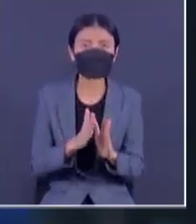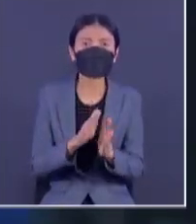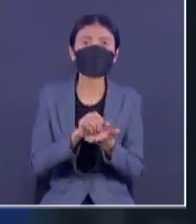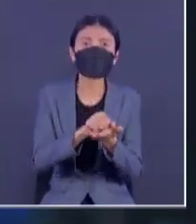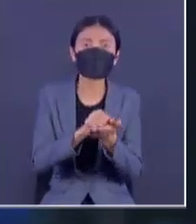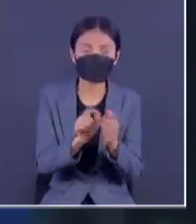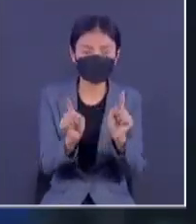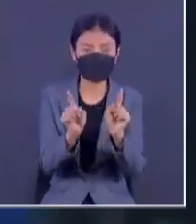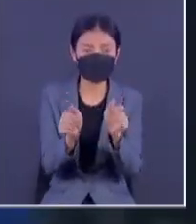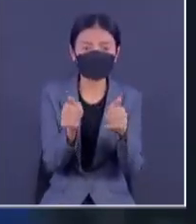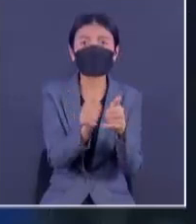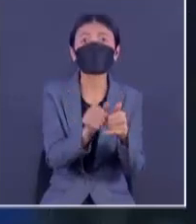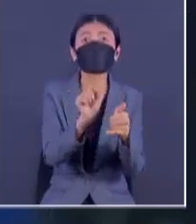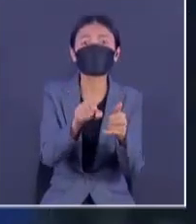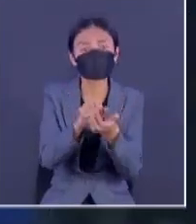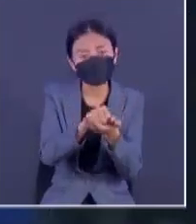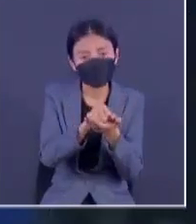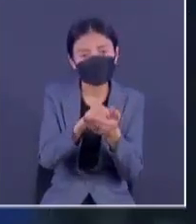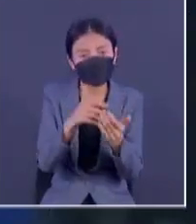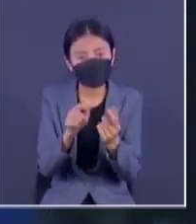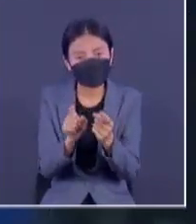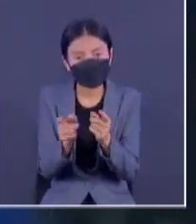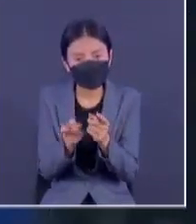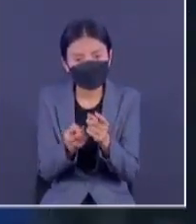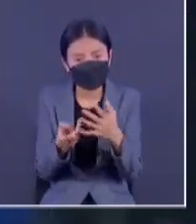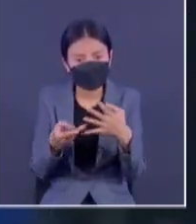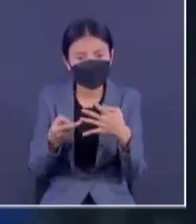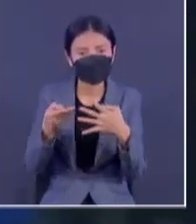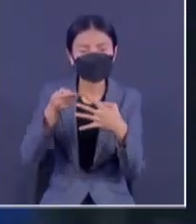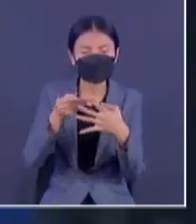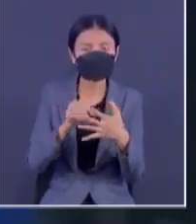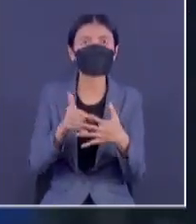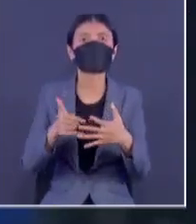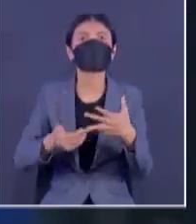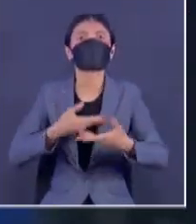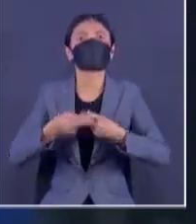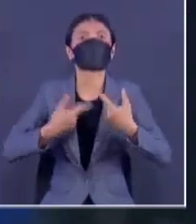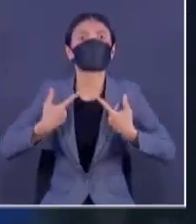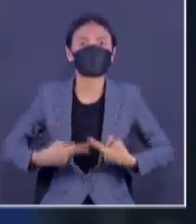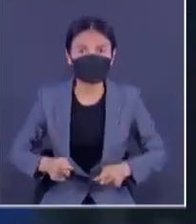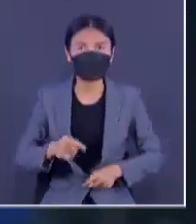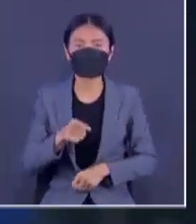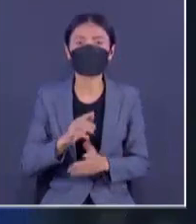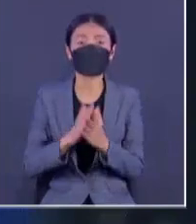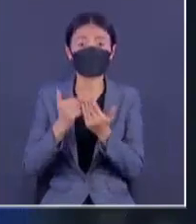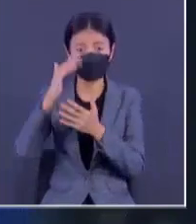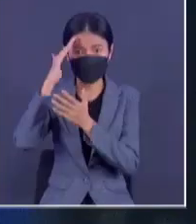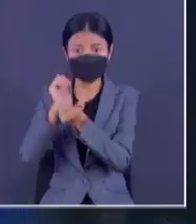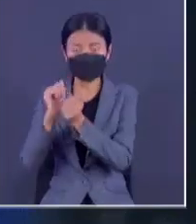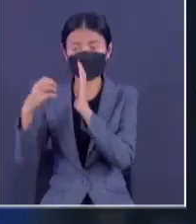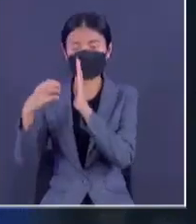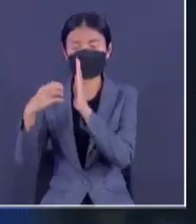การขายบริการเข้ามานะครับล่าสุดเนี่ยทางเจ้าหน้าที่ตำรวจภาค5เขาก็ไปทลายเครือข่ายโดยเครือข่ายนี้นะครับเข